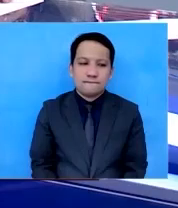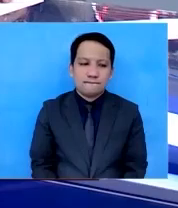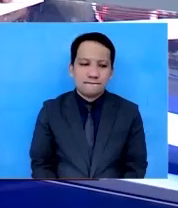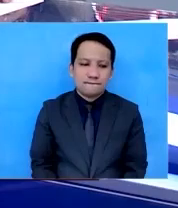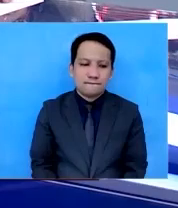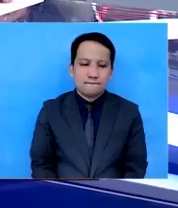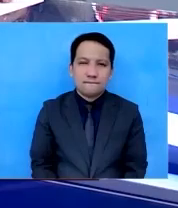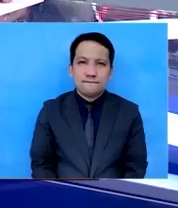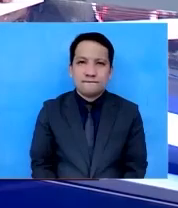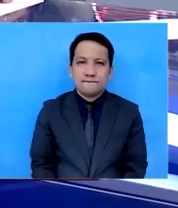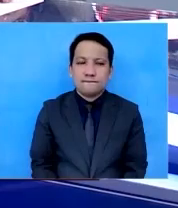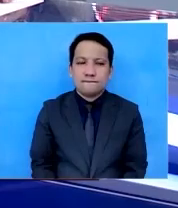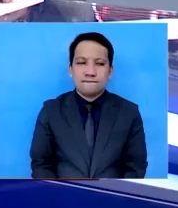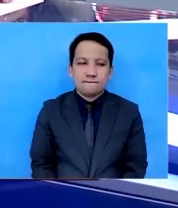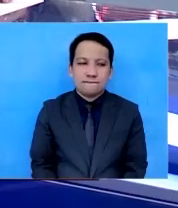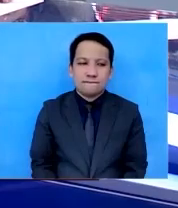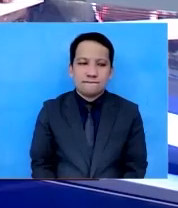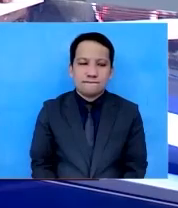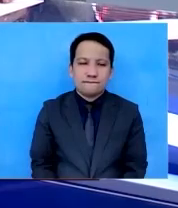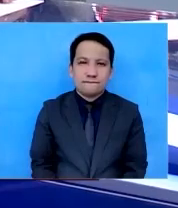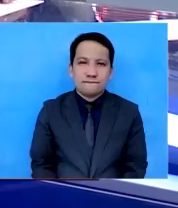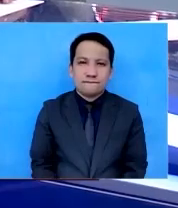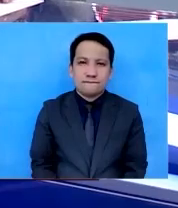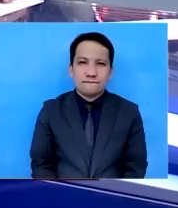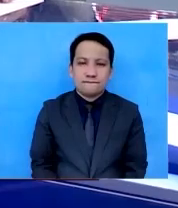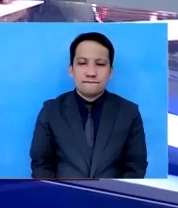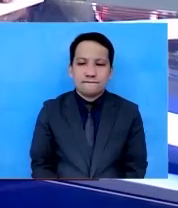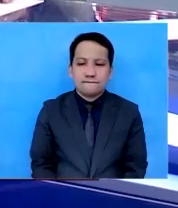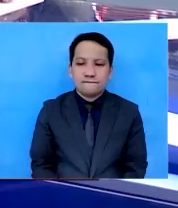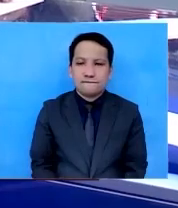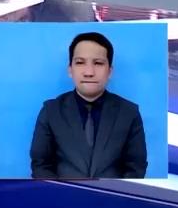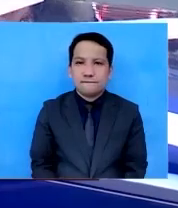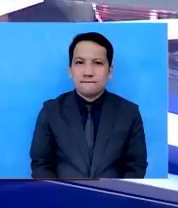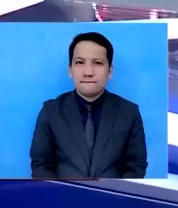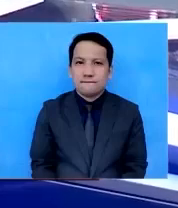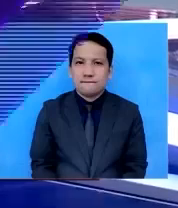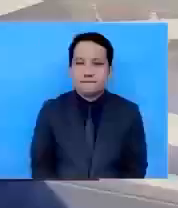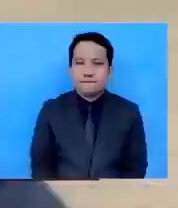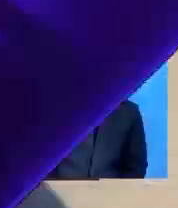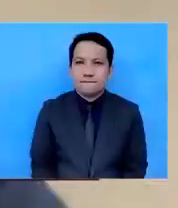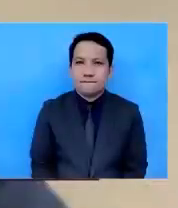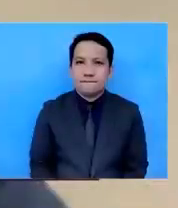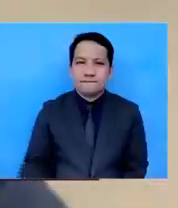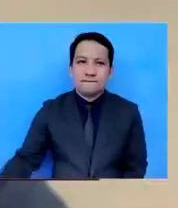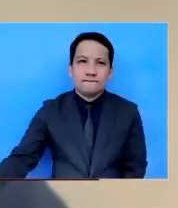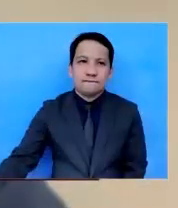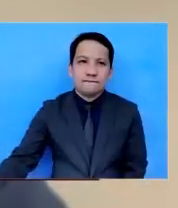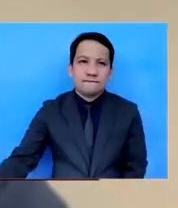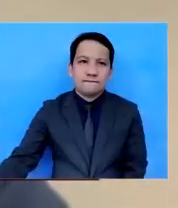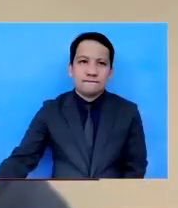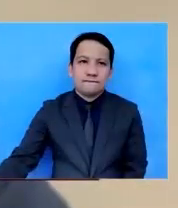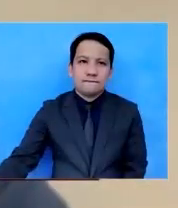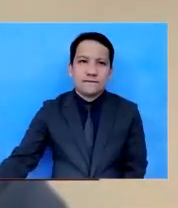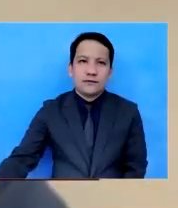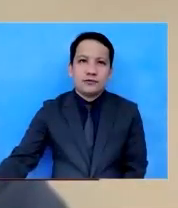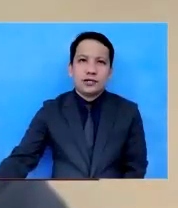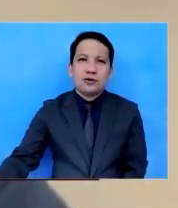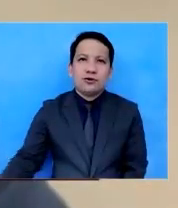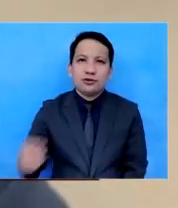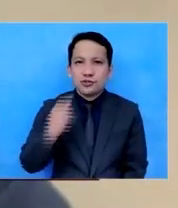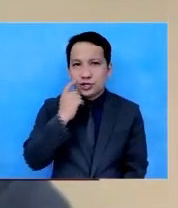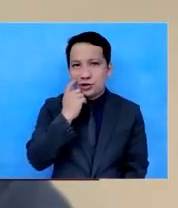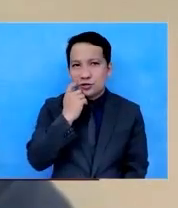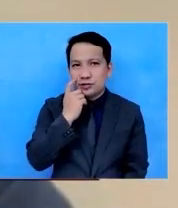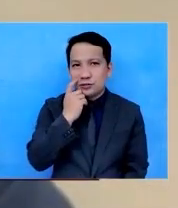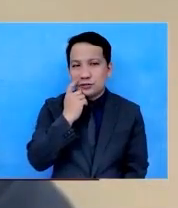pansamantalang binulag ng laser ng China ang mga sakay ng BRP Malapascua. Na sinasabi nila na ang laser na yon ay hindi